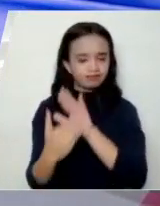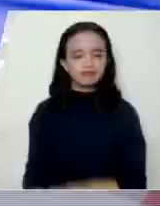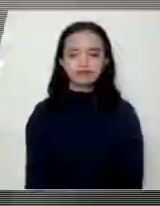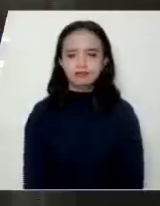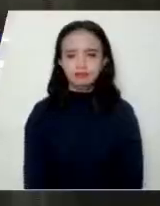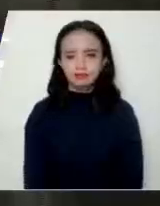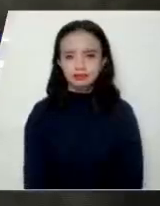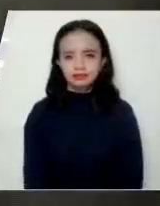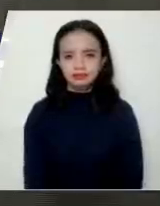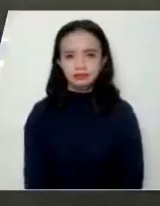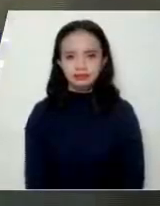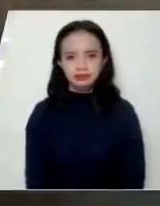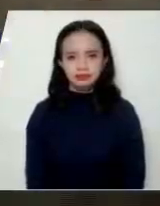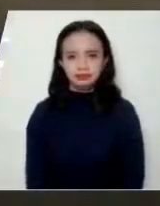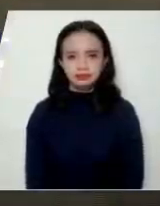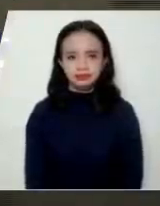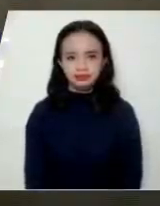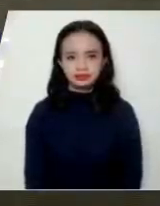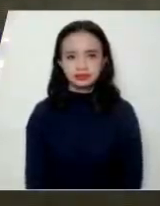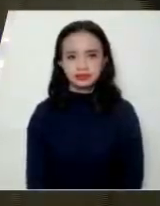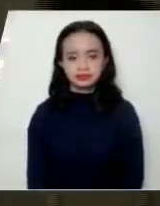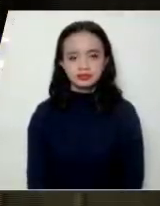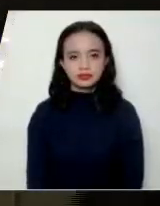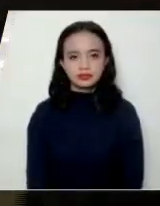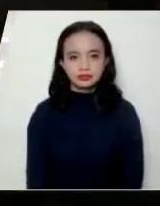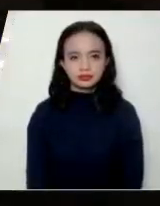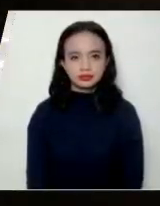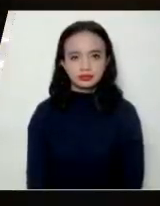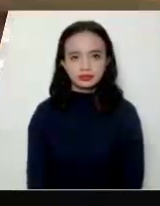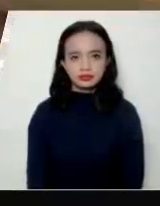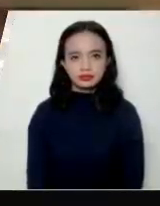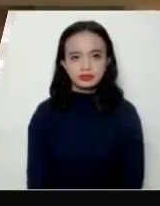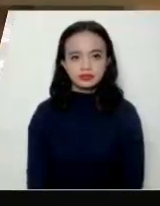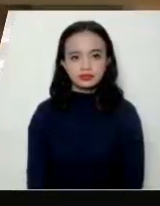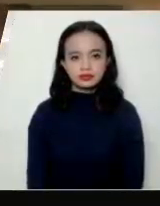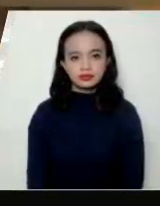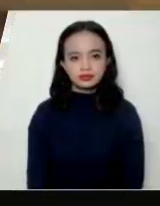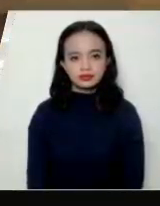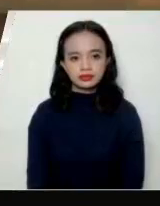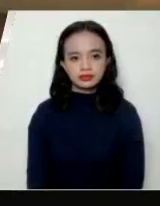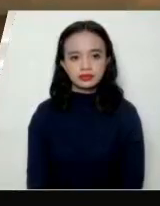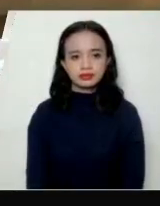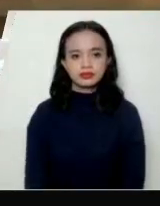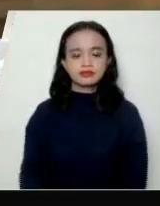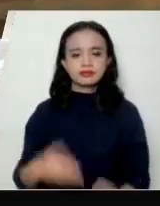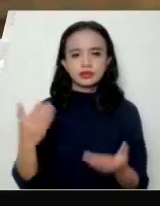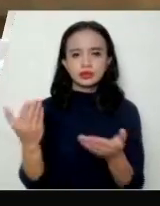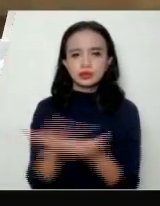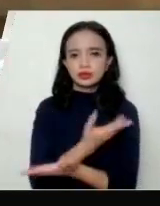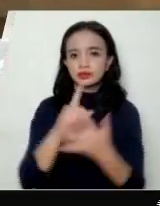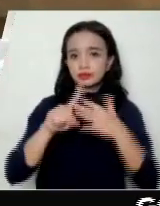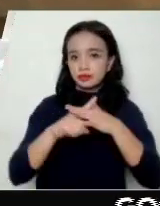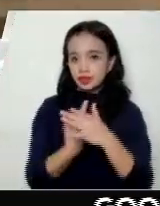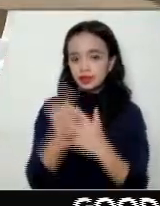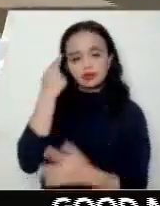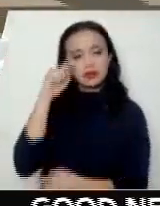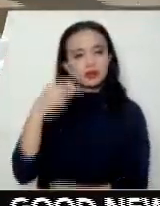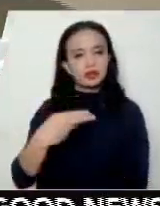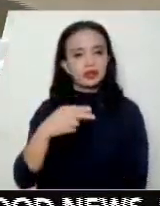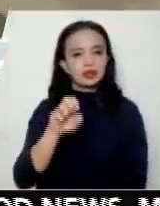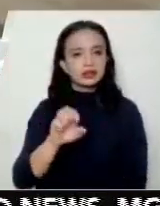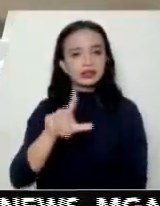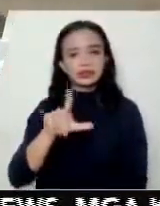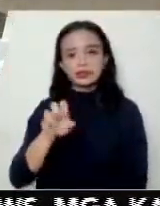Nelson Canlas Hector fresh start para kay herlin budol ang 2024 sa